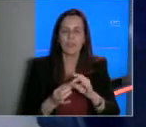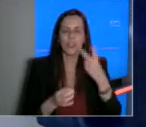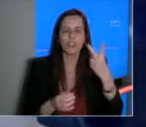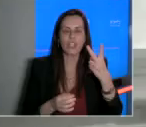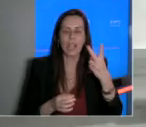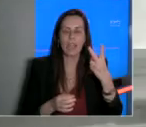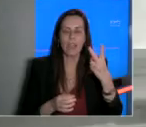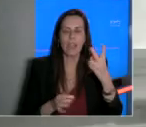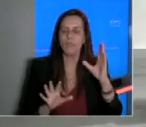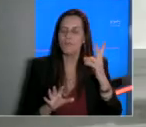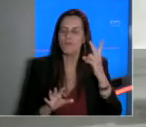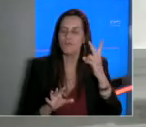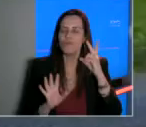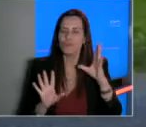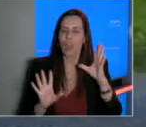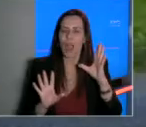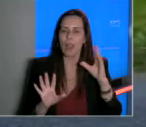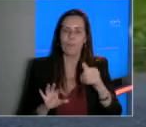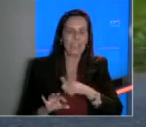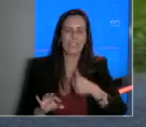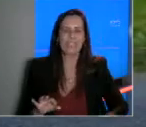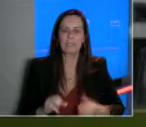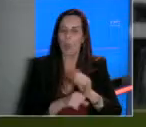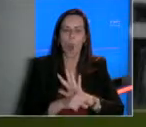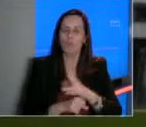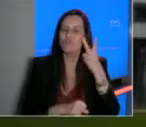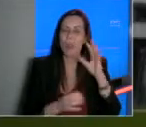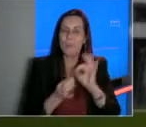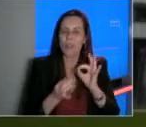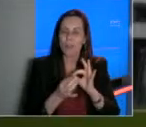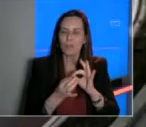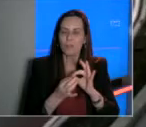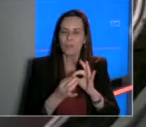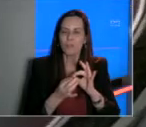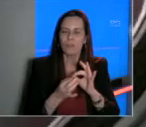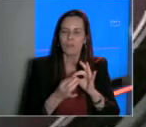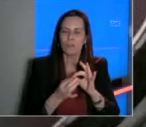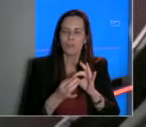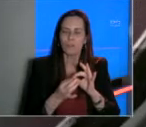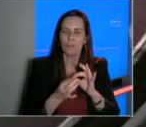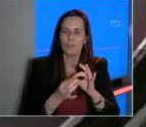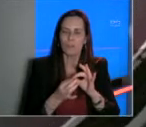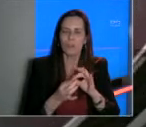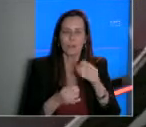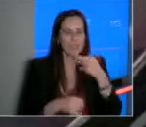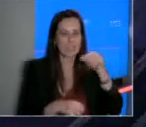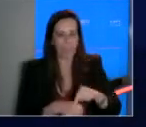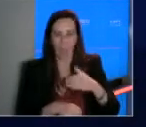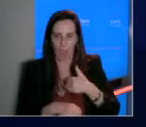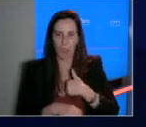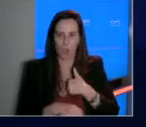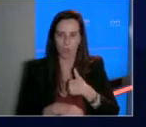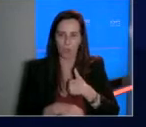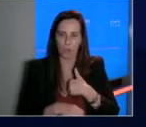כינור גדול, עם הווירוס הזה. זה הכל. ואיך נראה היום המצב באיטליה? זאת אומרת, פה בישראל אנחנו